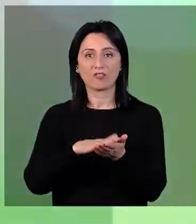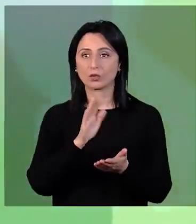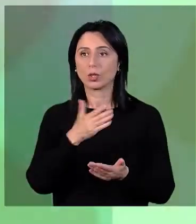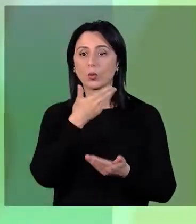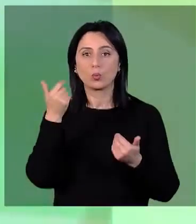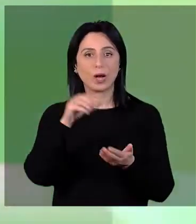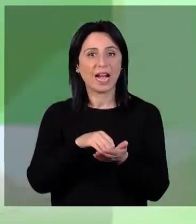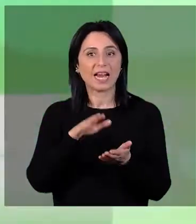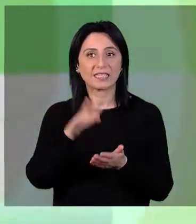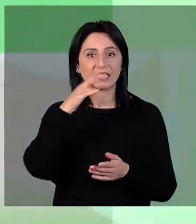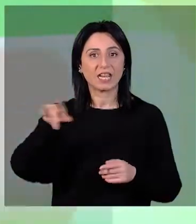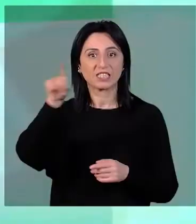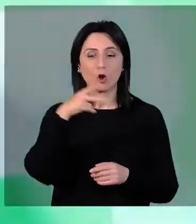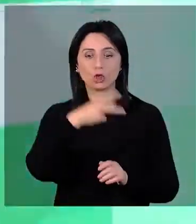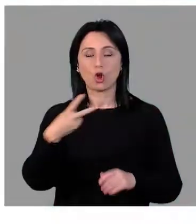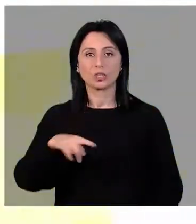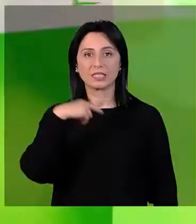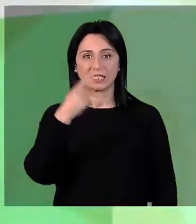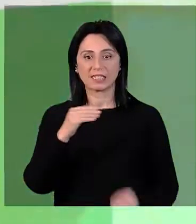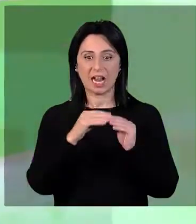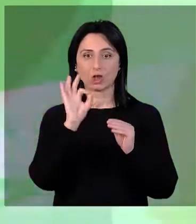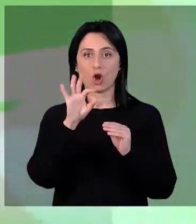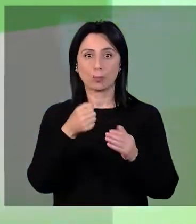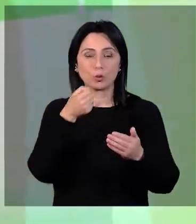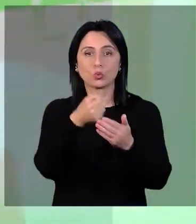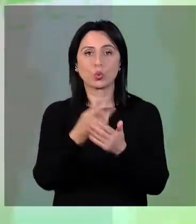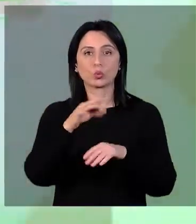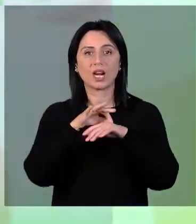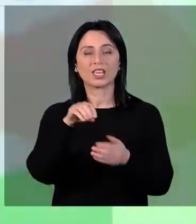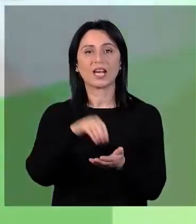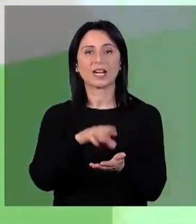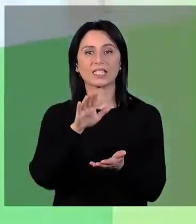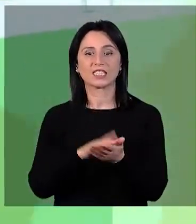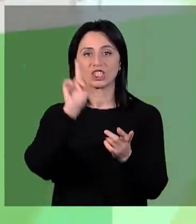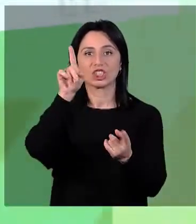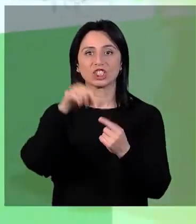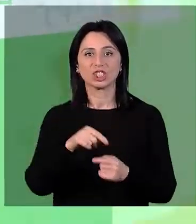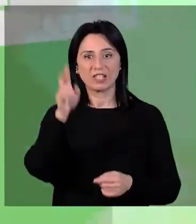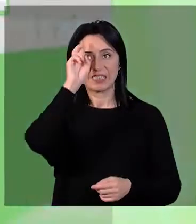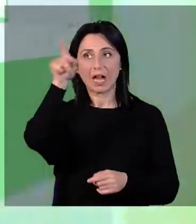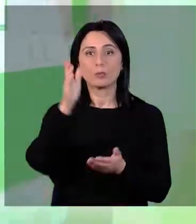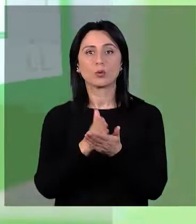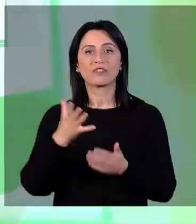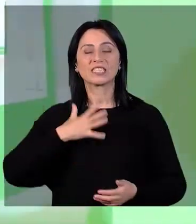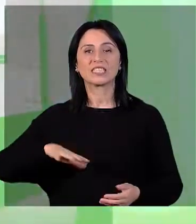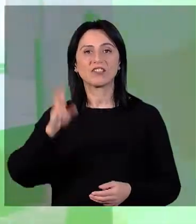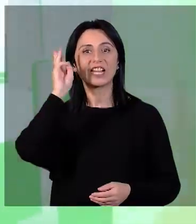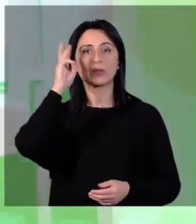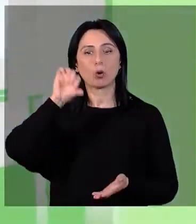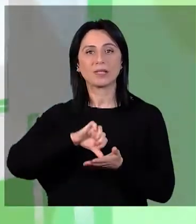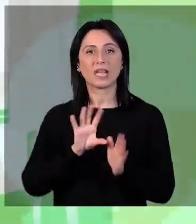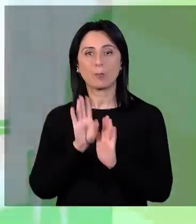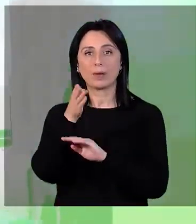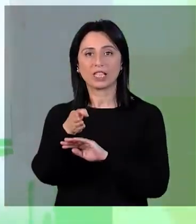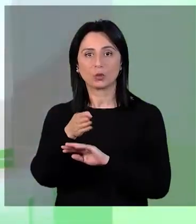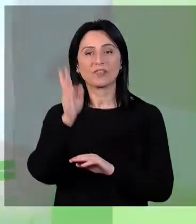საკონსულო აღრიცხვაზე და არ გაქვთ რეგისტრაცია საზღვარგარეთ, 2020 წლის 10 ოქტომბრის შათვლით უნდა გაიაროთ რეგისტრაცია შესაბამის სახელმწიფოში არსებულ